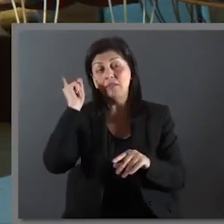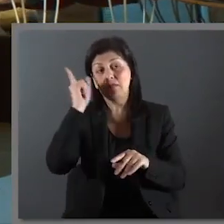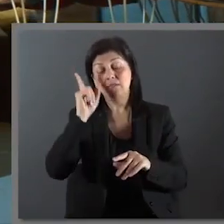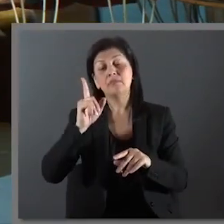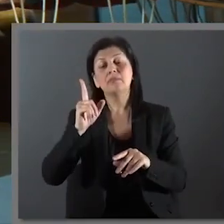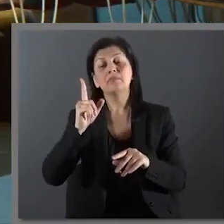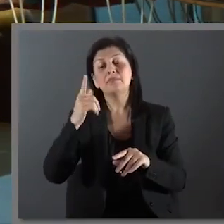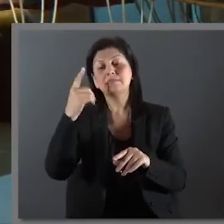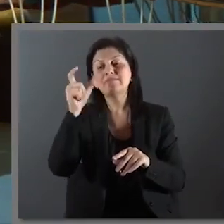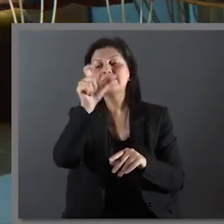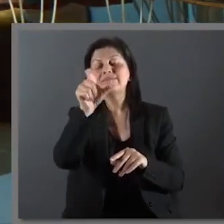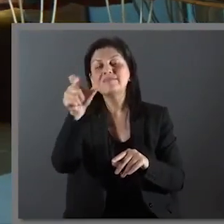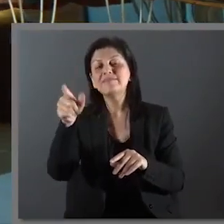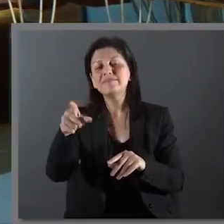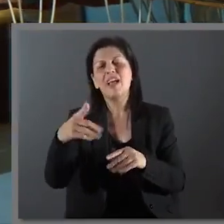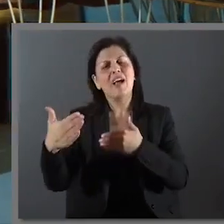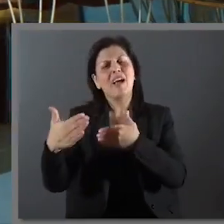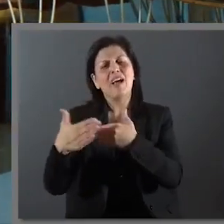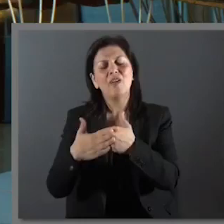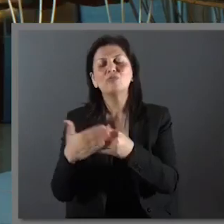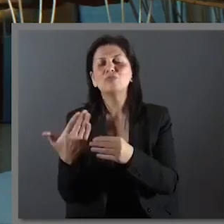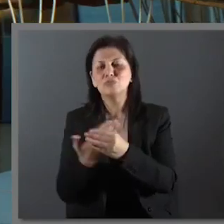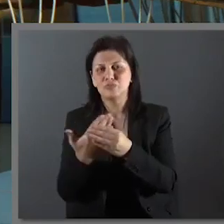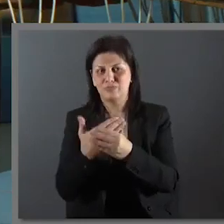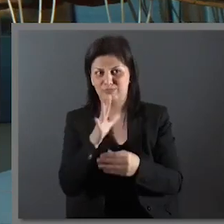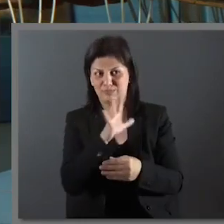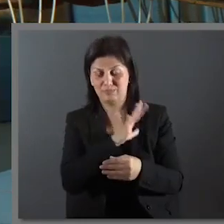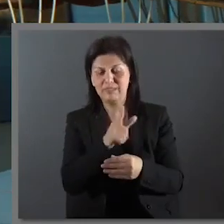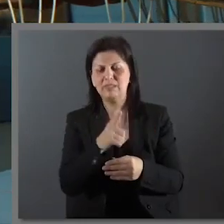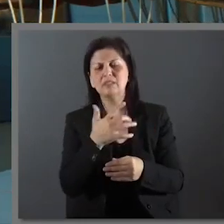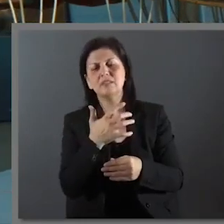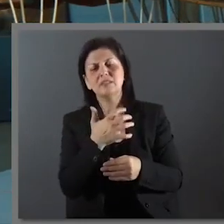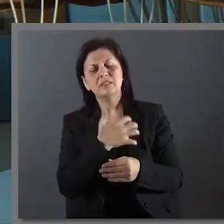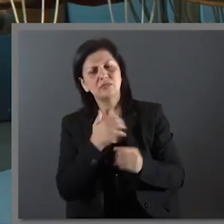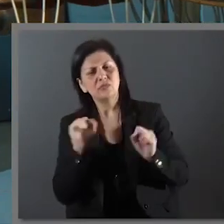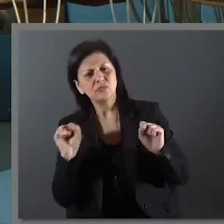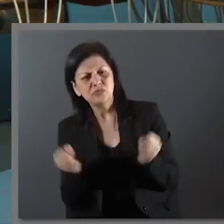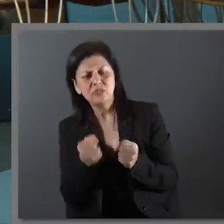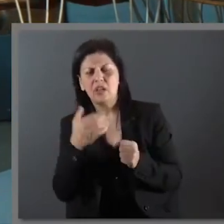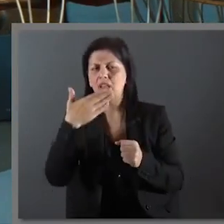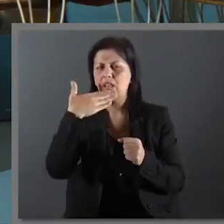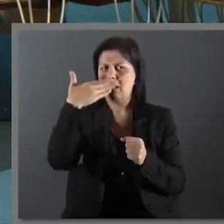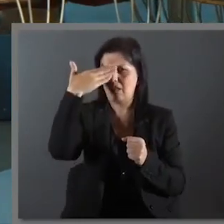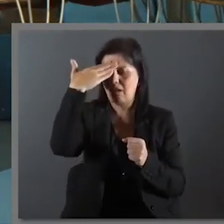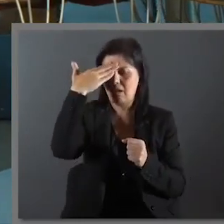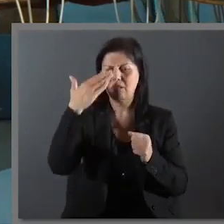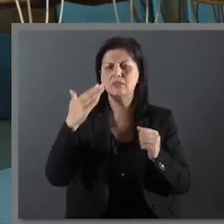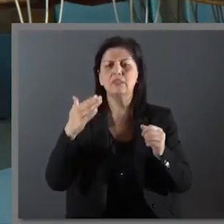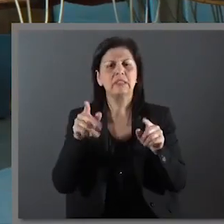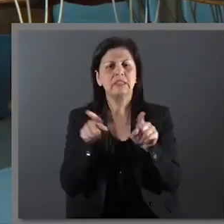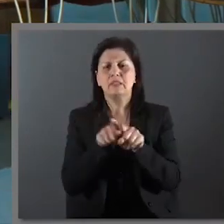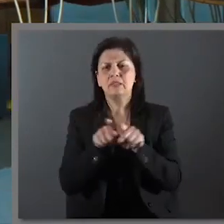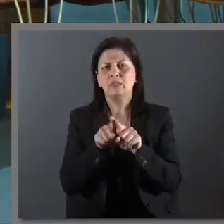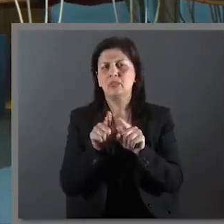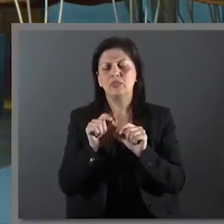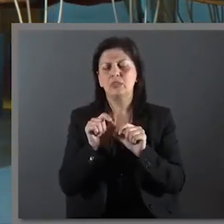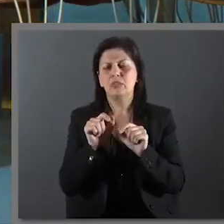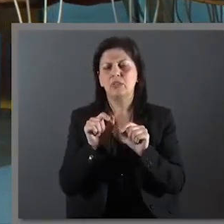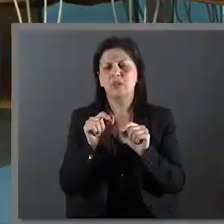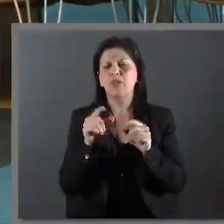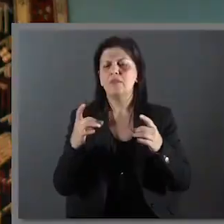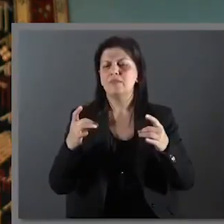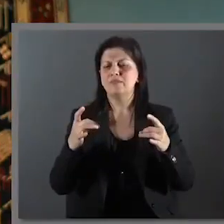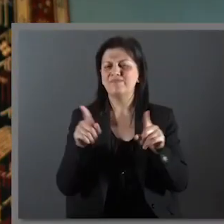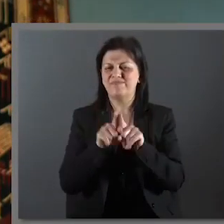qədim zamandan insanların ən yaxın köməkçiləri olurlar. İstər qışda onları soyuqdan qorumaq üçün və yaxud da təntənəli